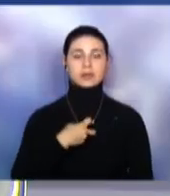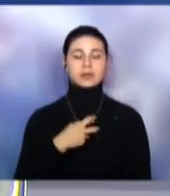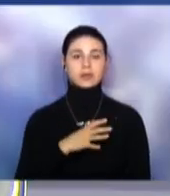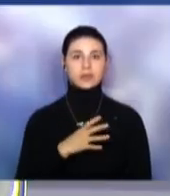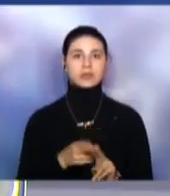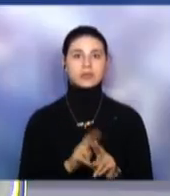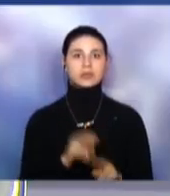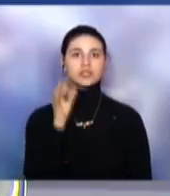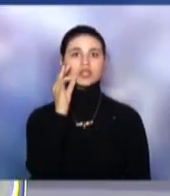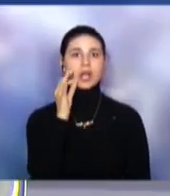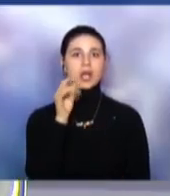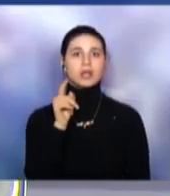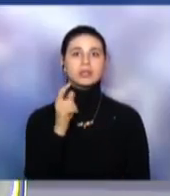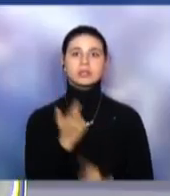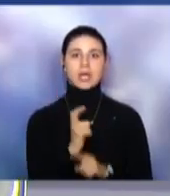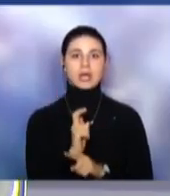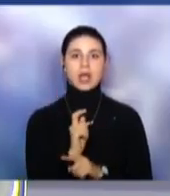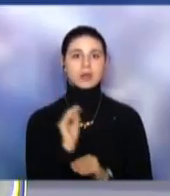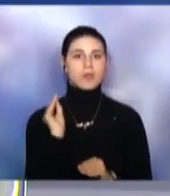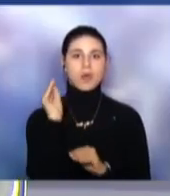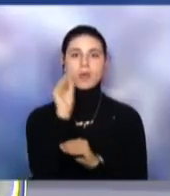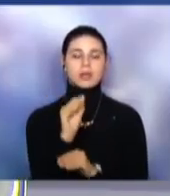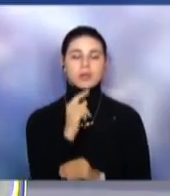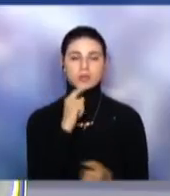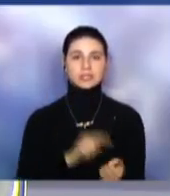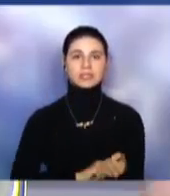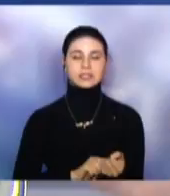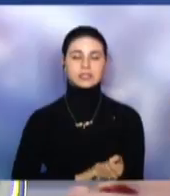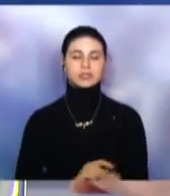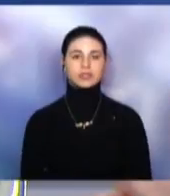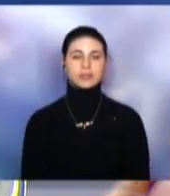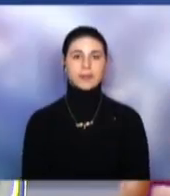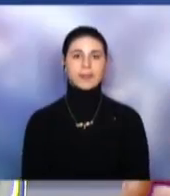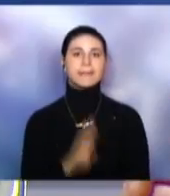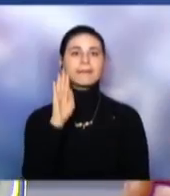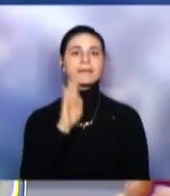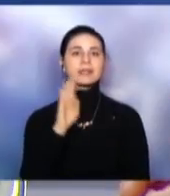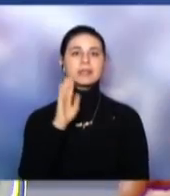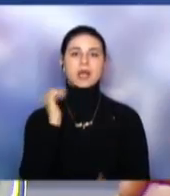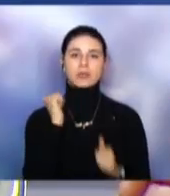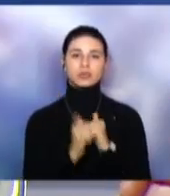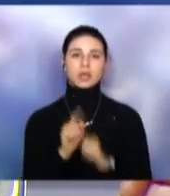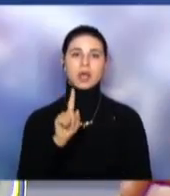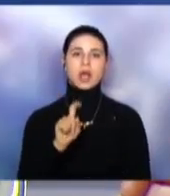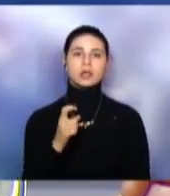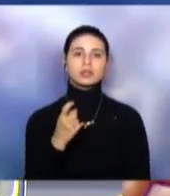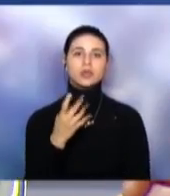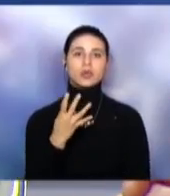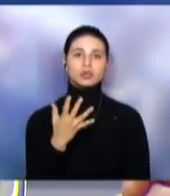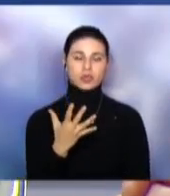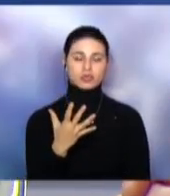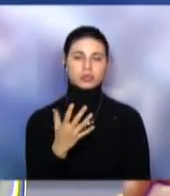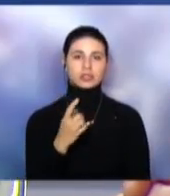ეს მიესადაგება, იმიტომ რომ შაქრის დონე არ არის მოწესრიგებული სისხლში, ამას ნიშნავს. ანუ უზმოდ სისტემატურად არის